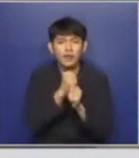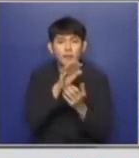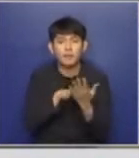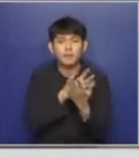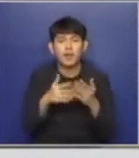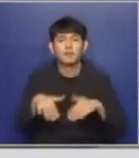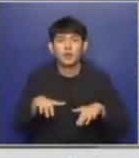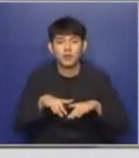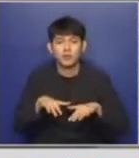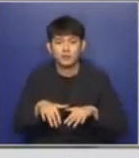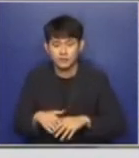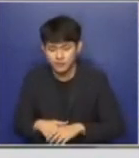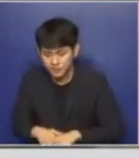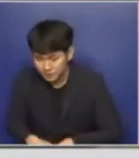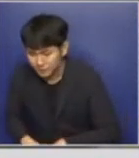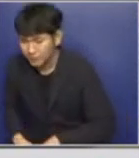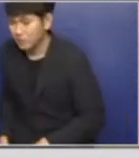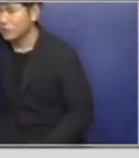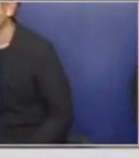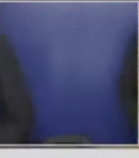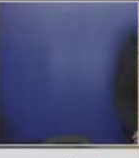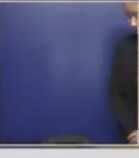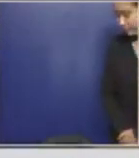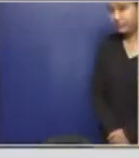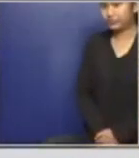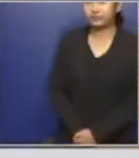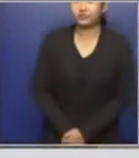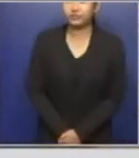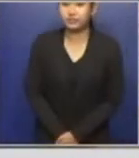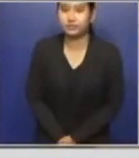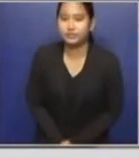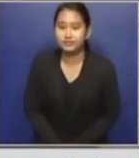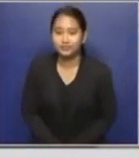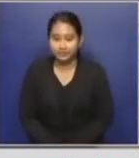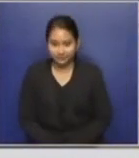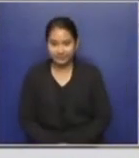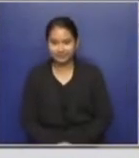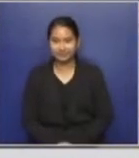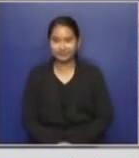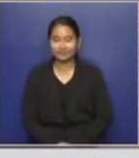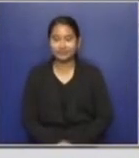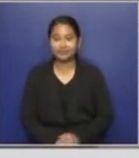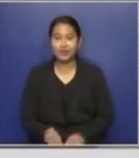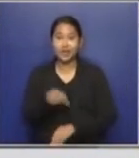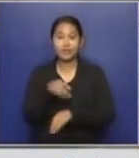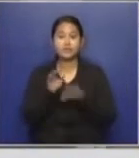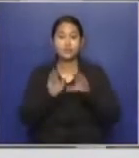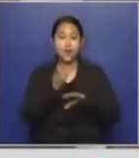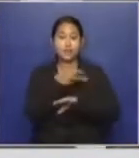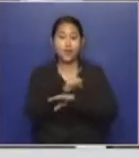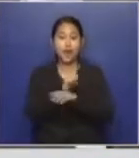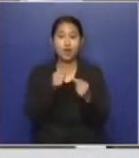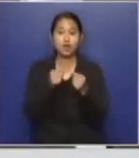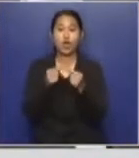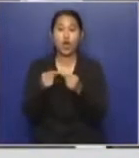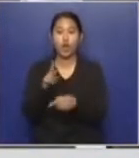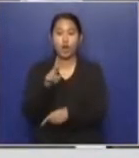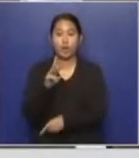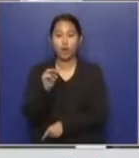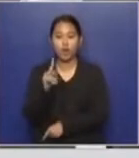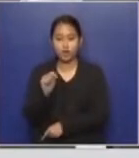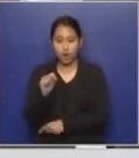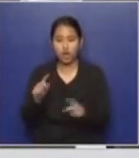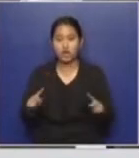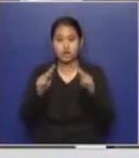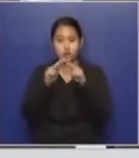ตินะครับเรื่องอย่างนี้นะครับท่านประธานผ่านไปยังท่านรัฐมนตรีว่าการกระทรวงการ